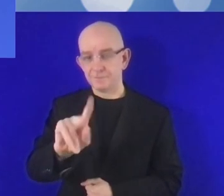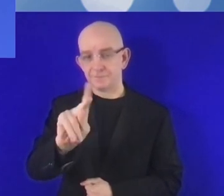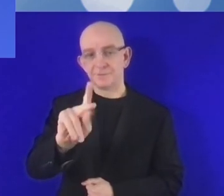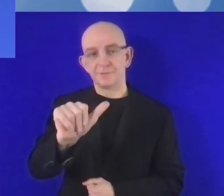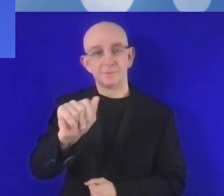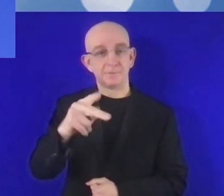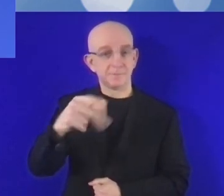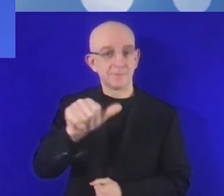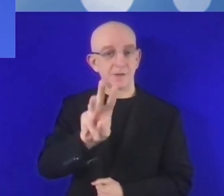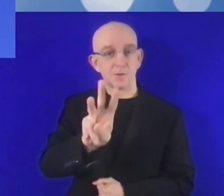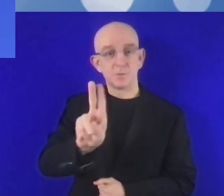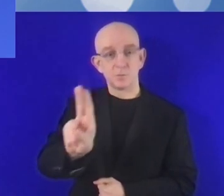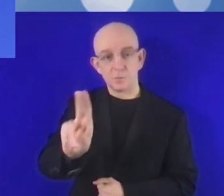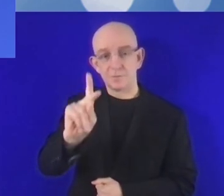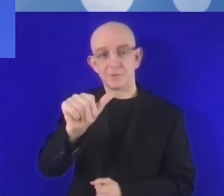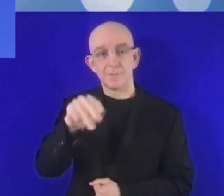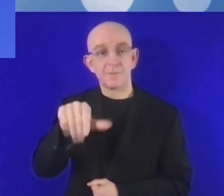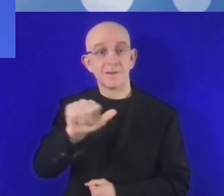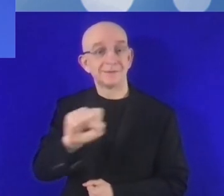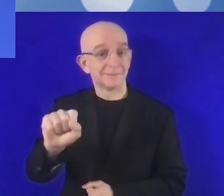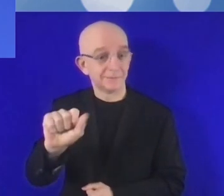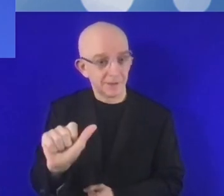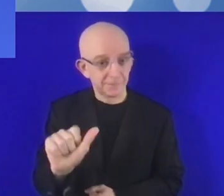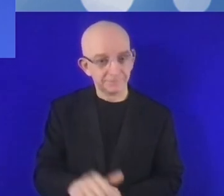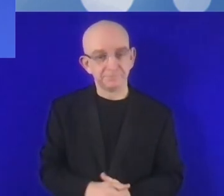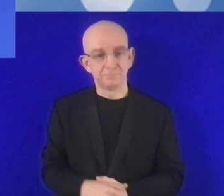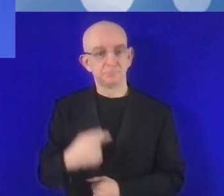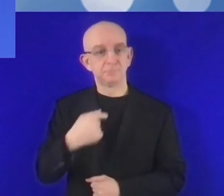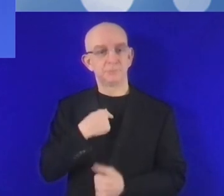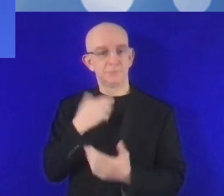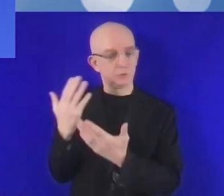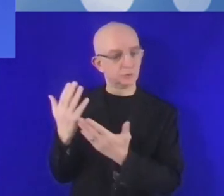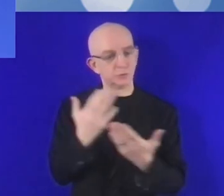Я студентка из Того.